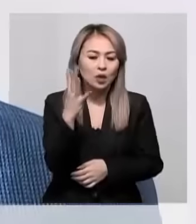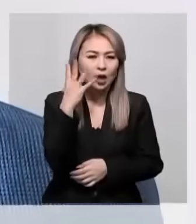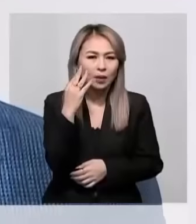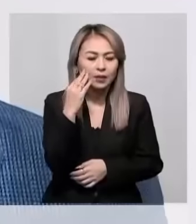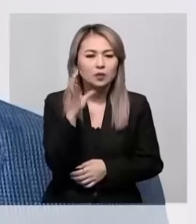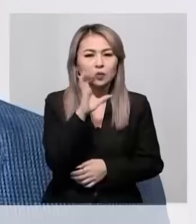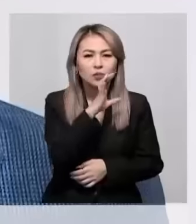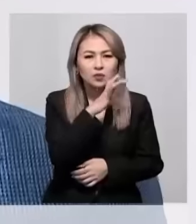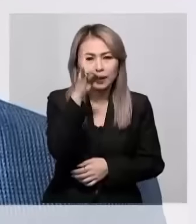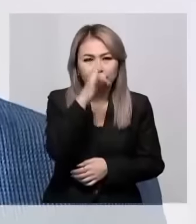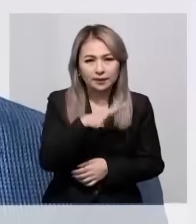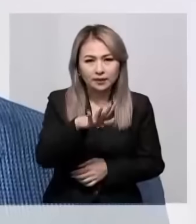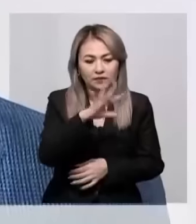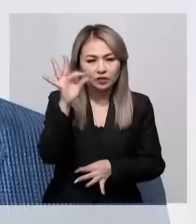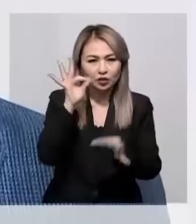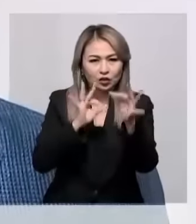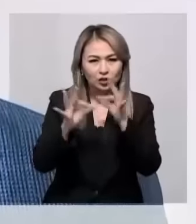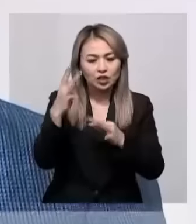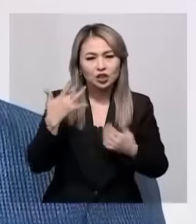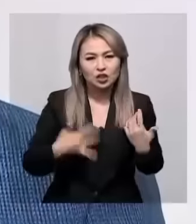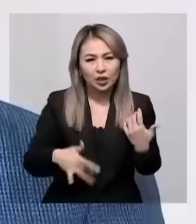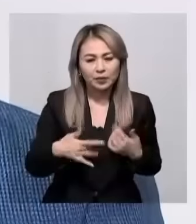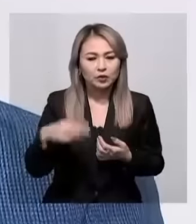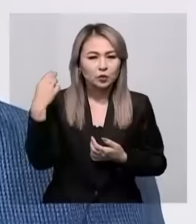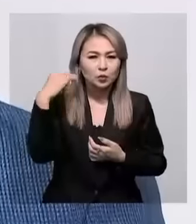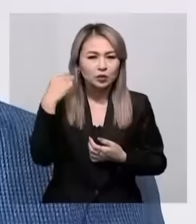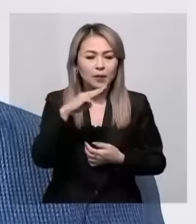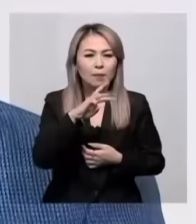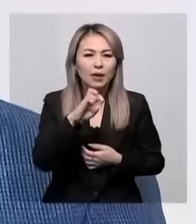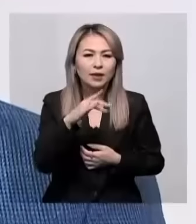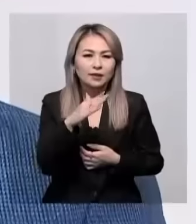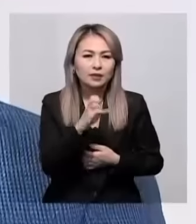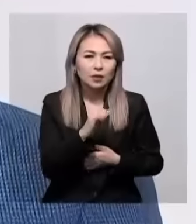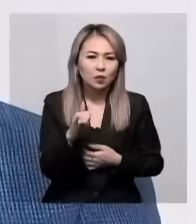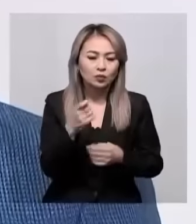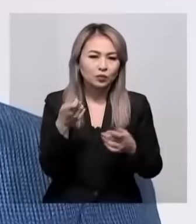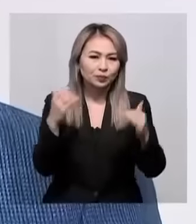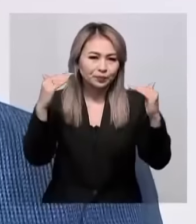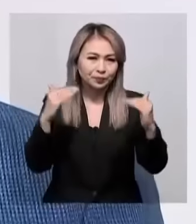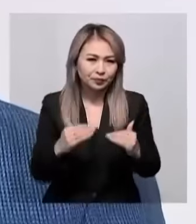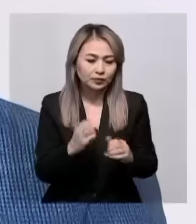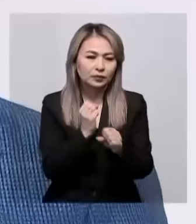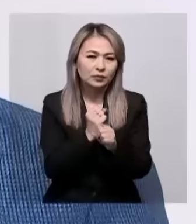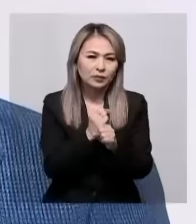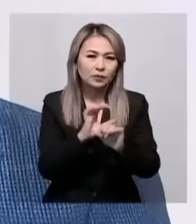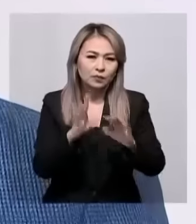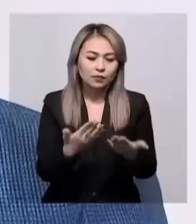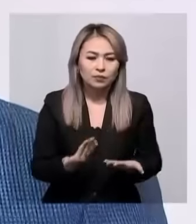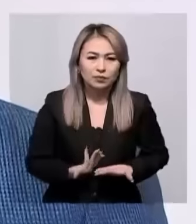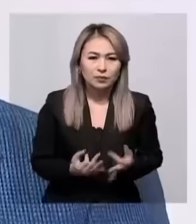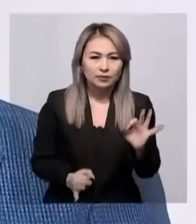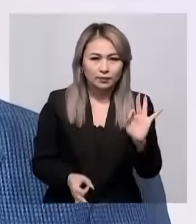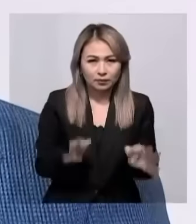солтүстік Қазақстан, шығыс Қазақстан, Жамбыл, Түркістан және Маңғыстау облыстарында бәсеңдеді. Қалған өңірлердегі жағдай тұрақты,